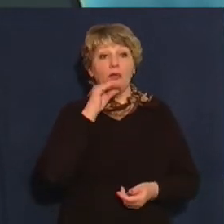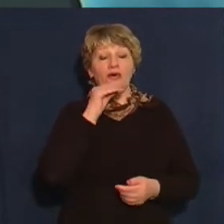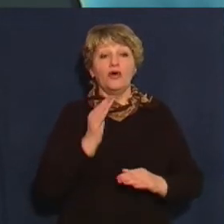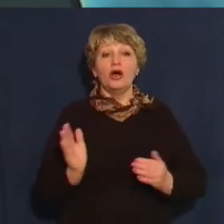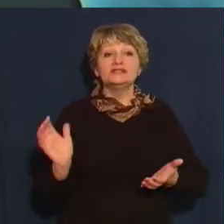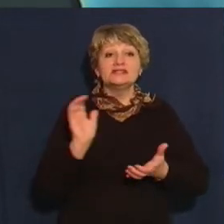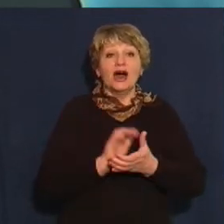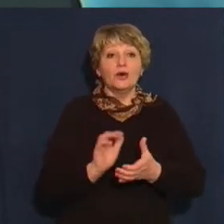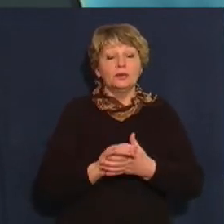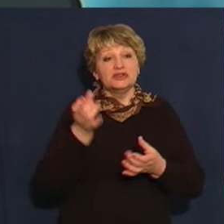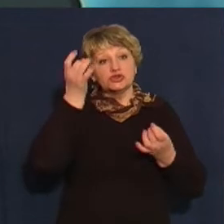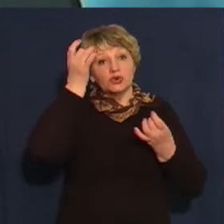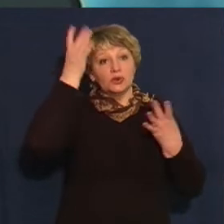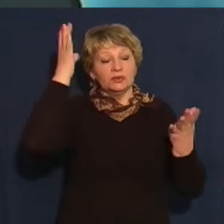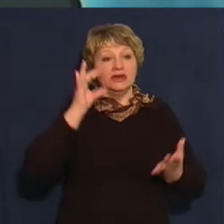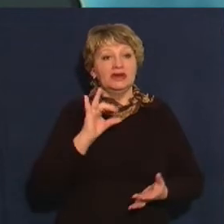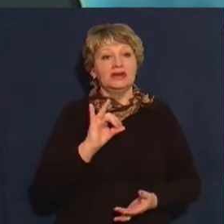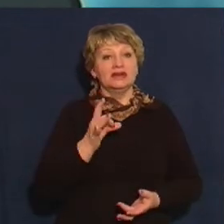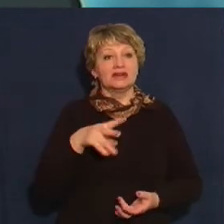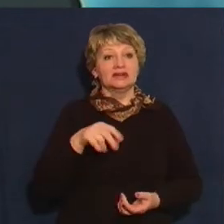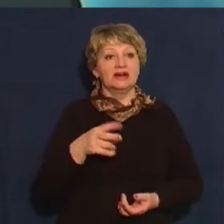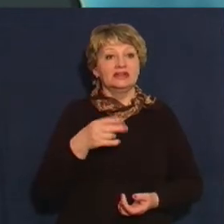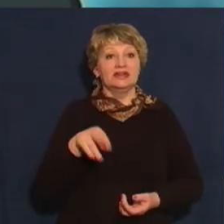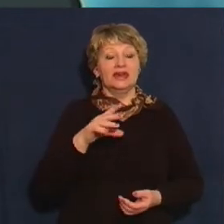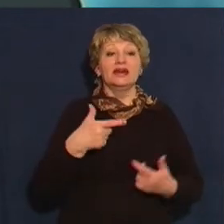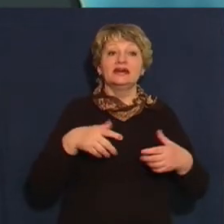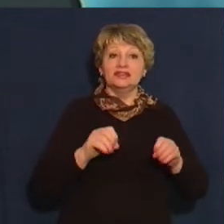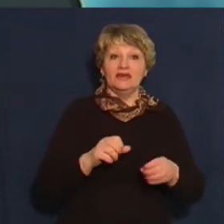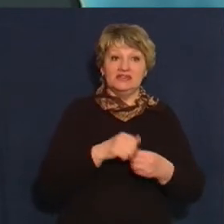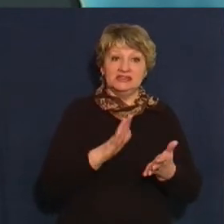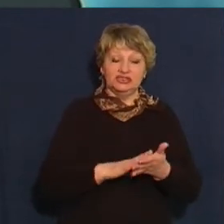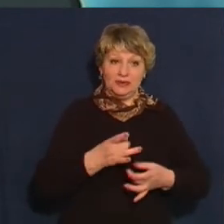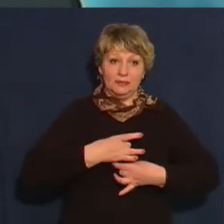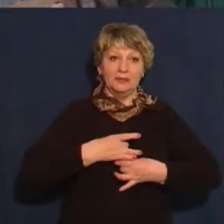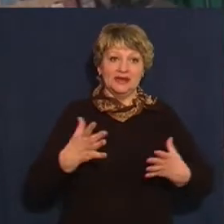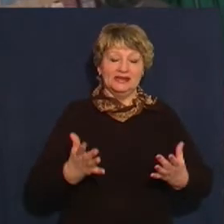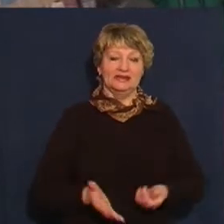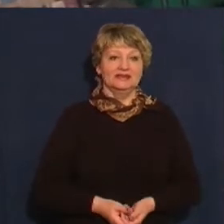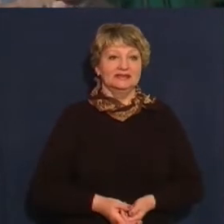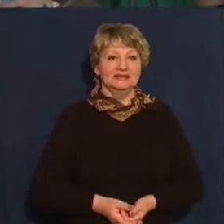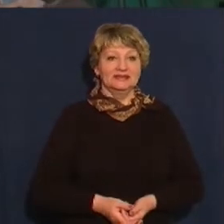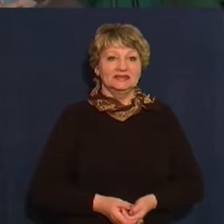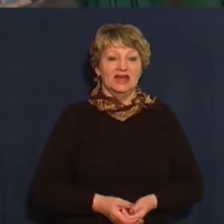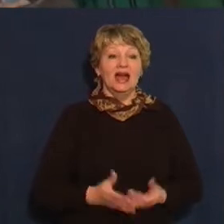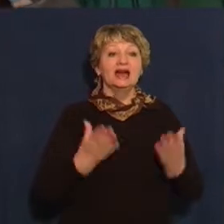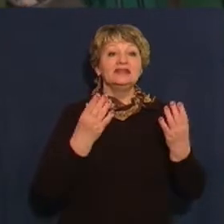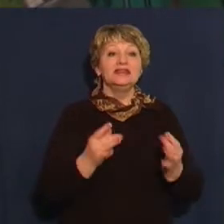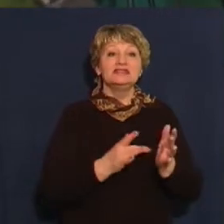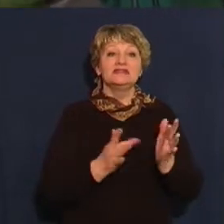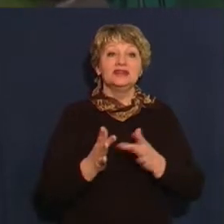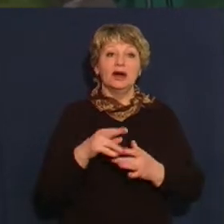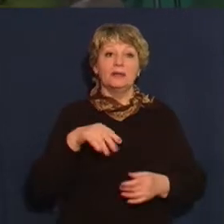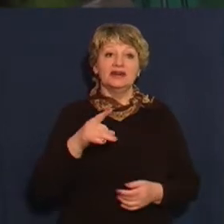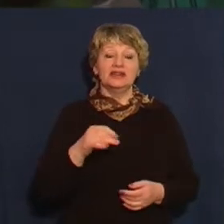учнів із культурою Ірландії, де відзначають це свято. Докладніше у сюжеті далі. День Святого Патріка у першій